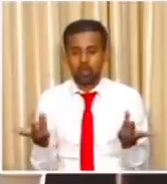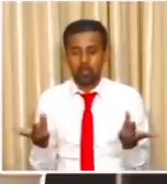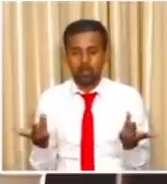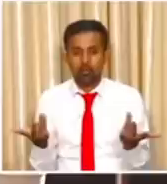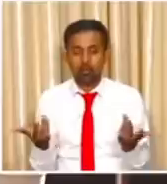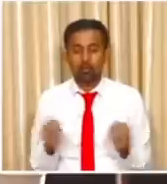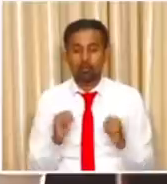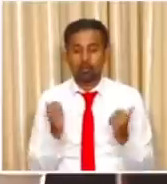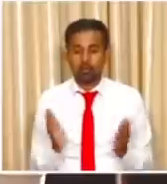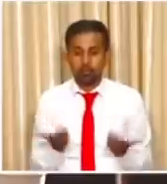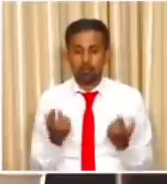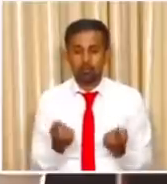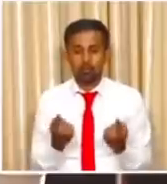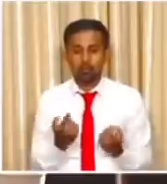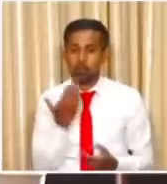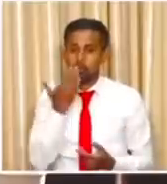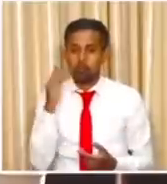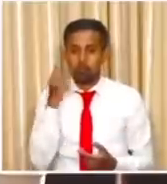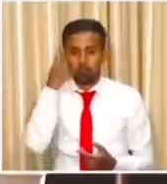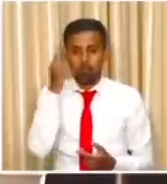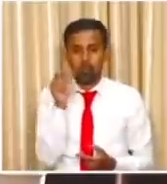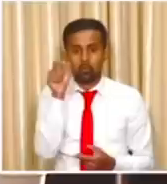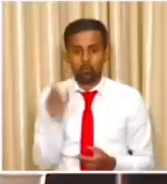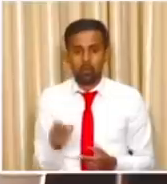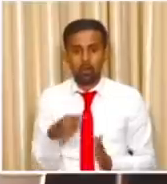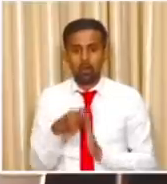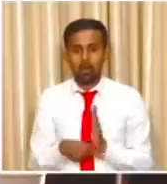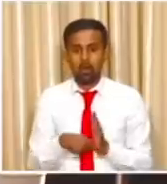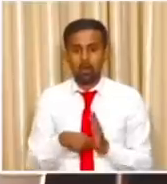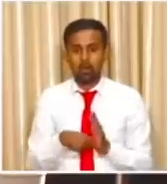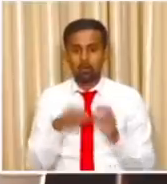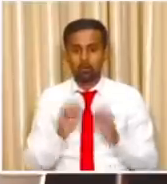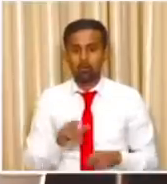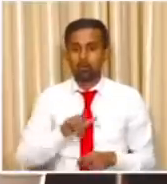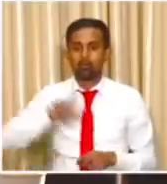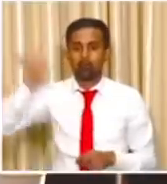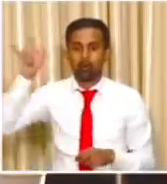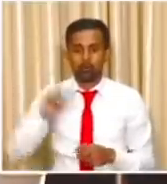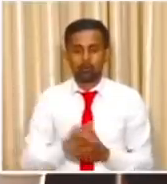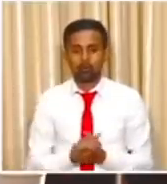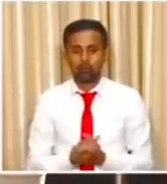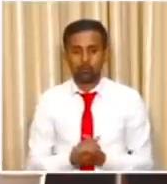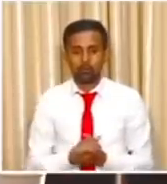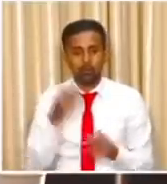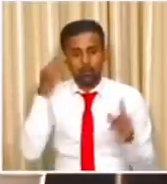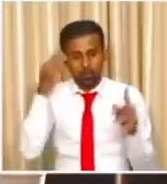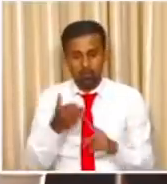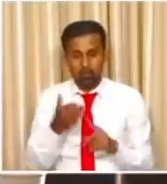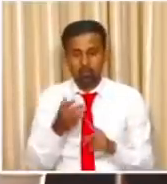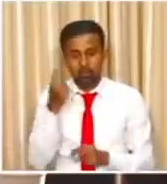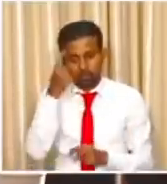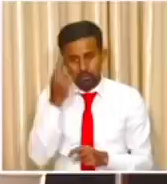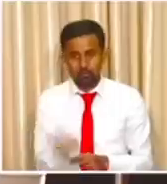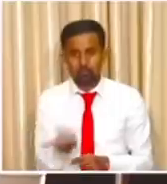ඒ පණ ගැන්වීම සඳහා අවශ්‍ය නිපුණතා සහිත ශ්‍රමය ලංකාවෙන් පිටතට යාමේ අනතුරක් තිබෙනවා ඒ නිසා ඒ පිළිබඳවත් ගරු අමාත්‍යංශය කල්පනා